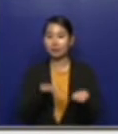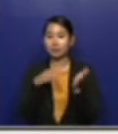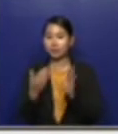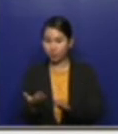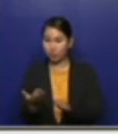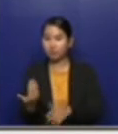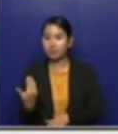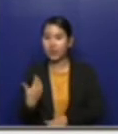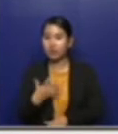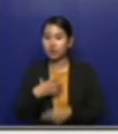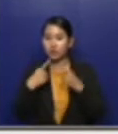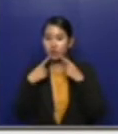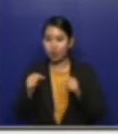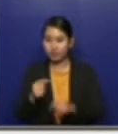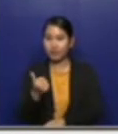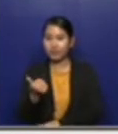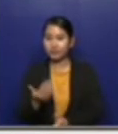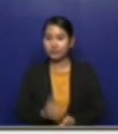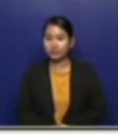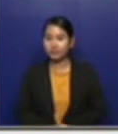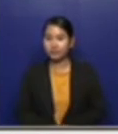ไหมตอบได้ไหมกรรมาธิการน่ะ